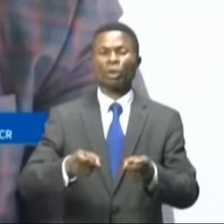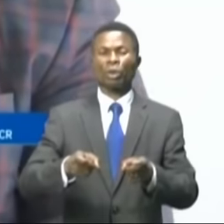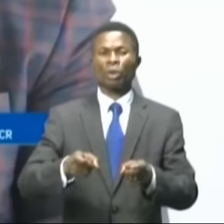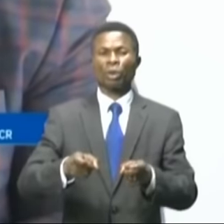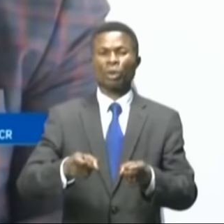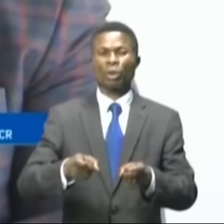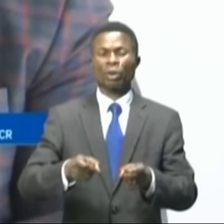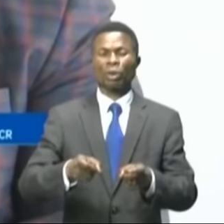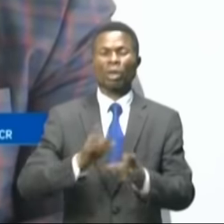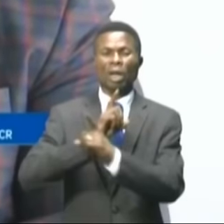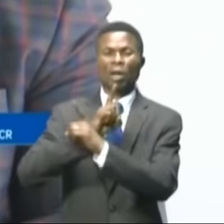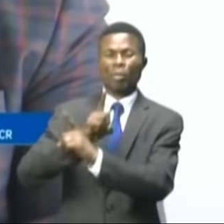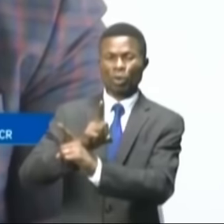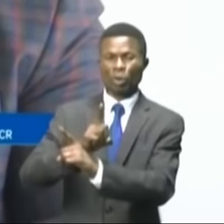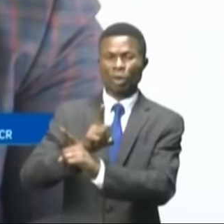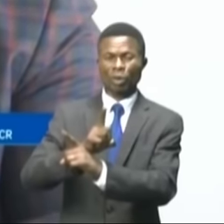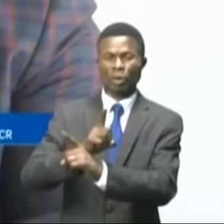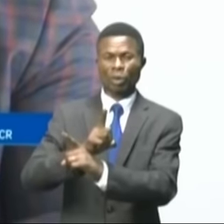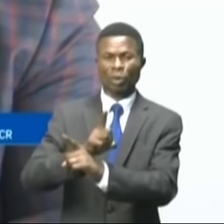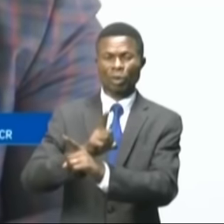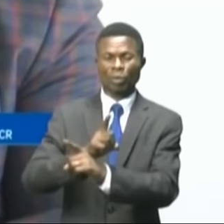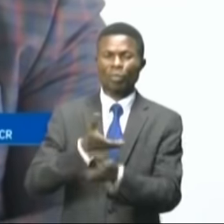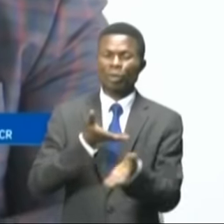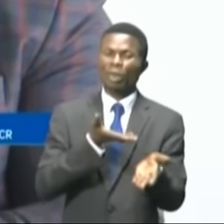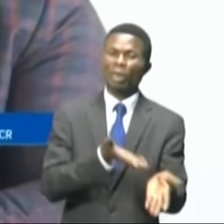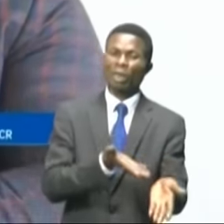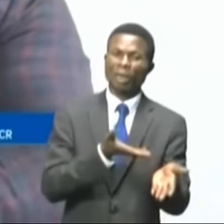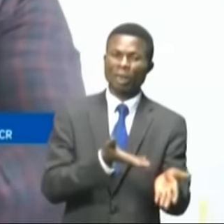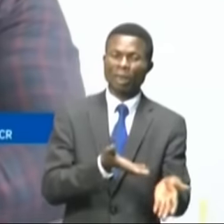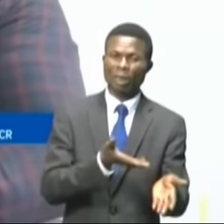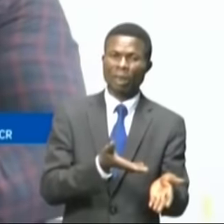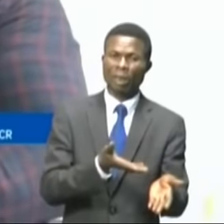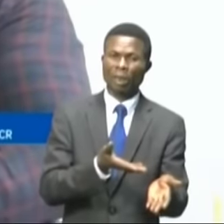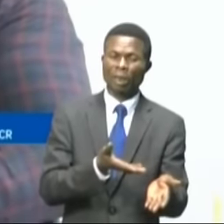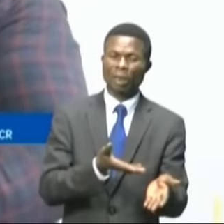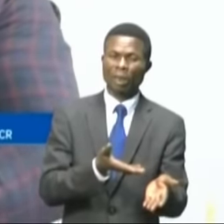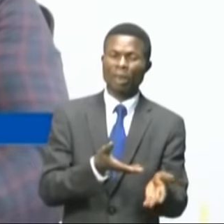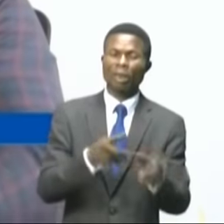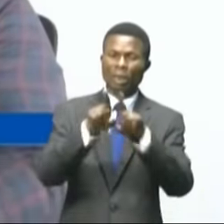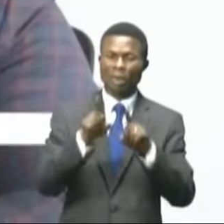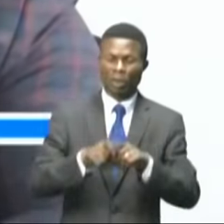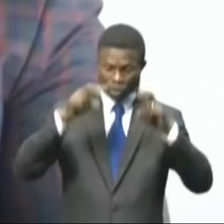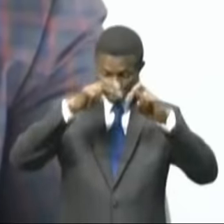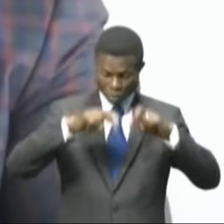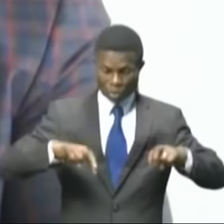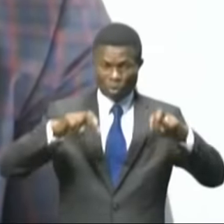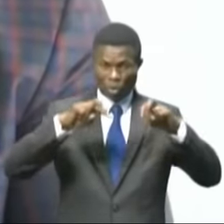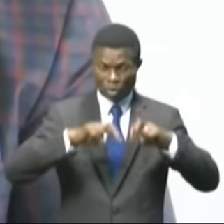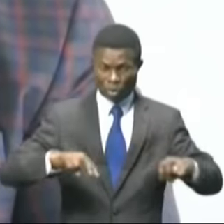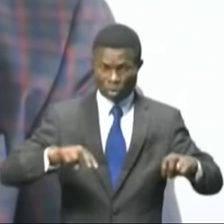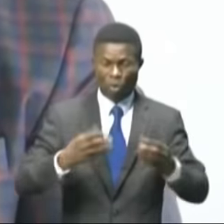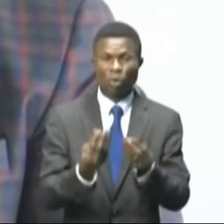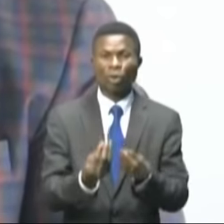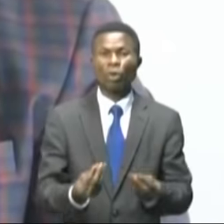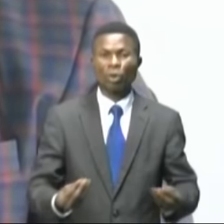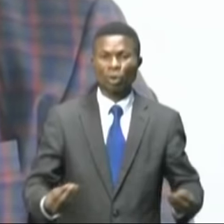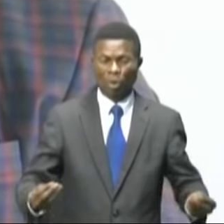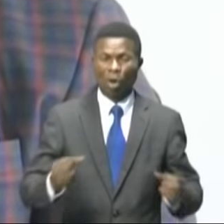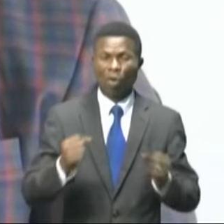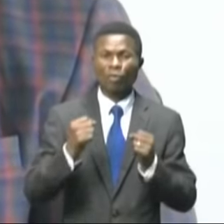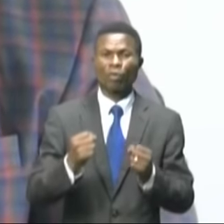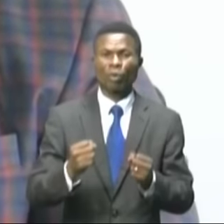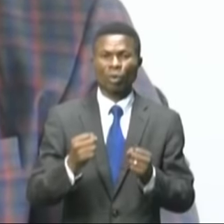la protection, l'assistance, mais également la recherche des solutions